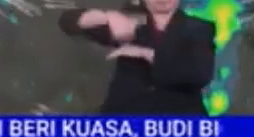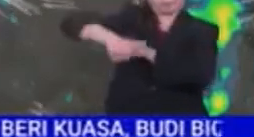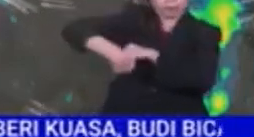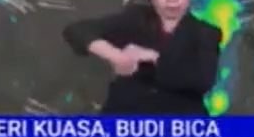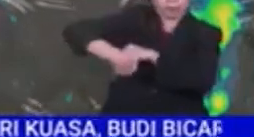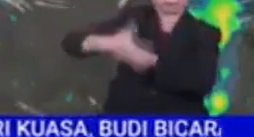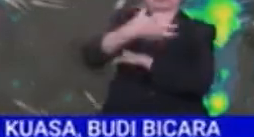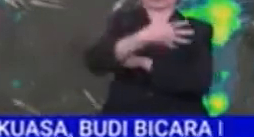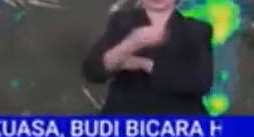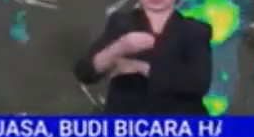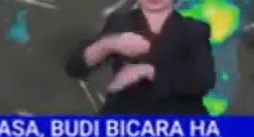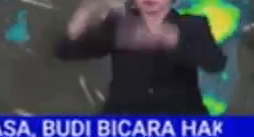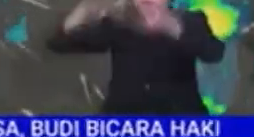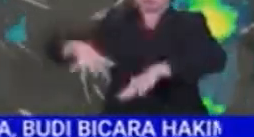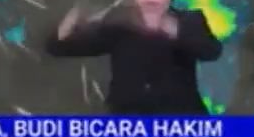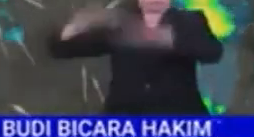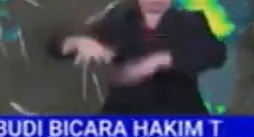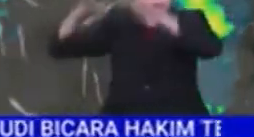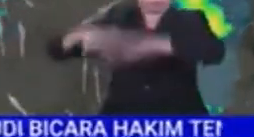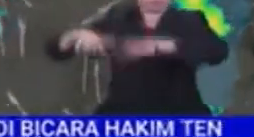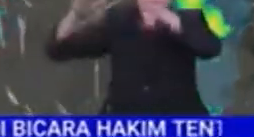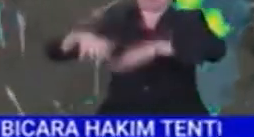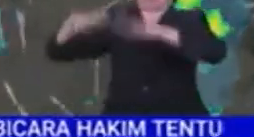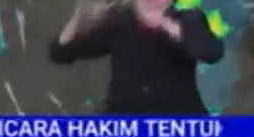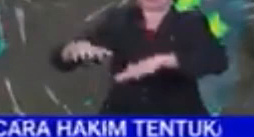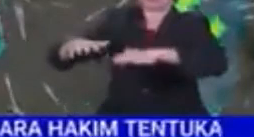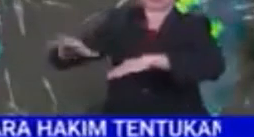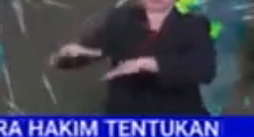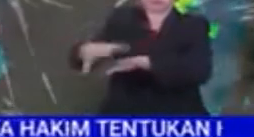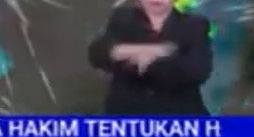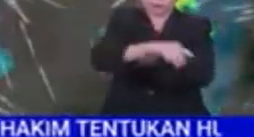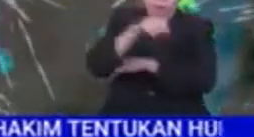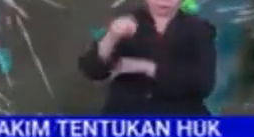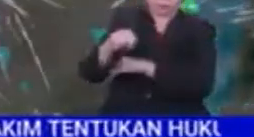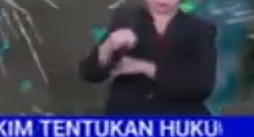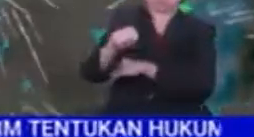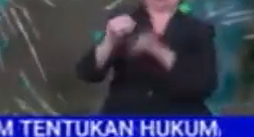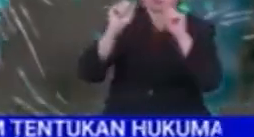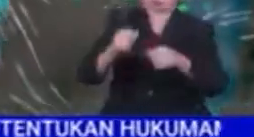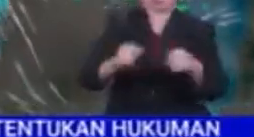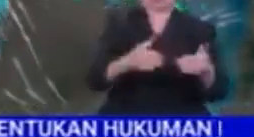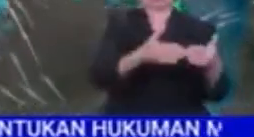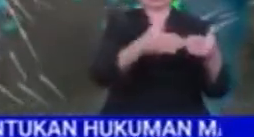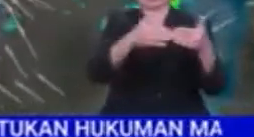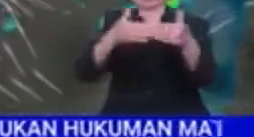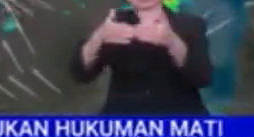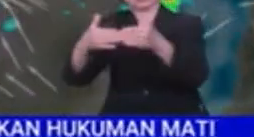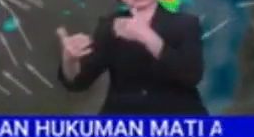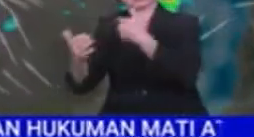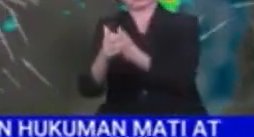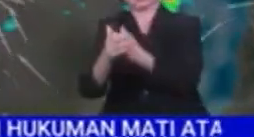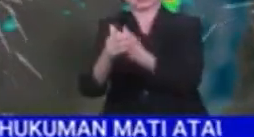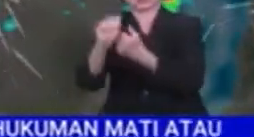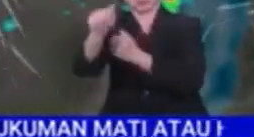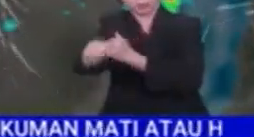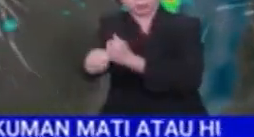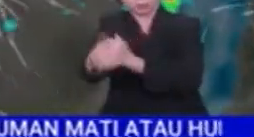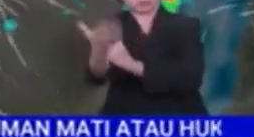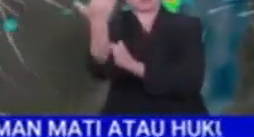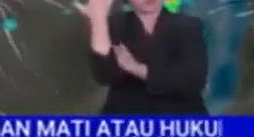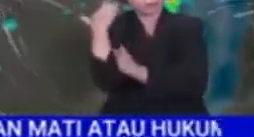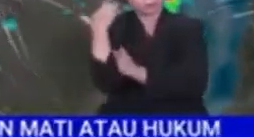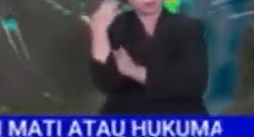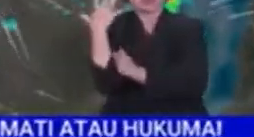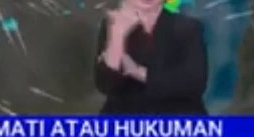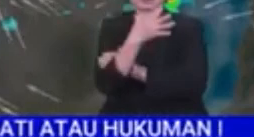dan keadaan hujan lebat di sekitar kawasan perairan ini juga Mulai berterusan sehingga ke pagi esok dan